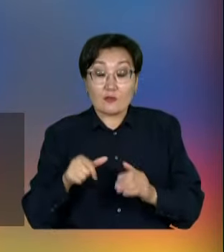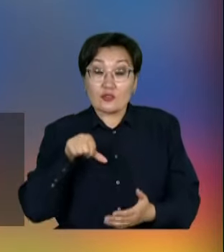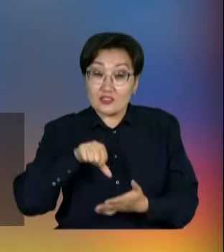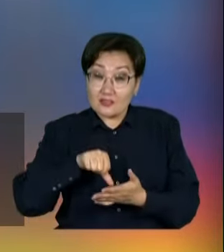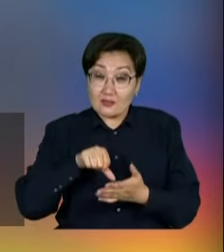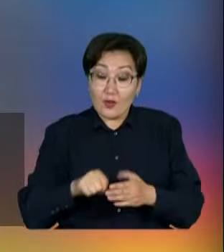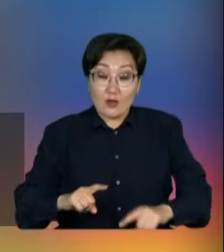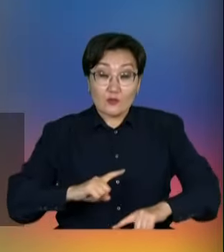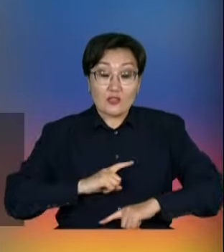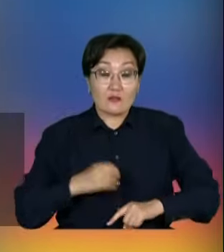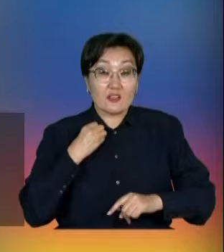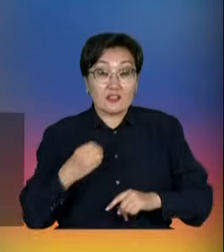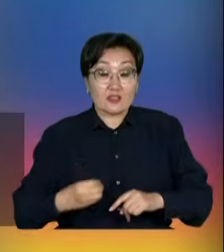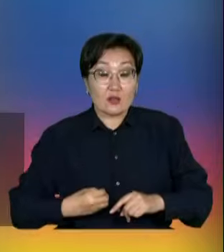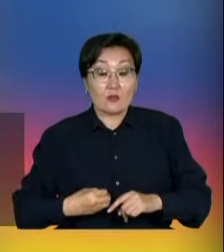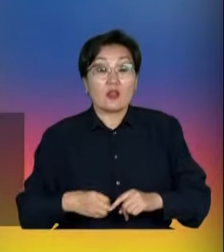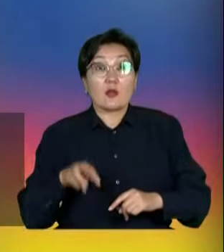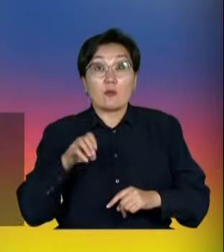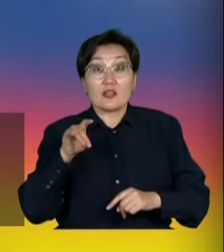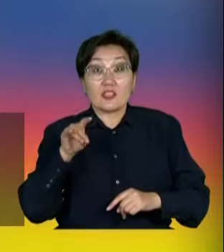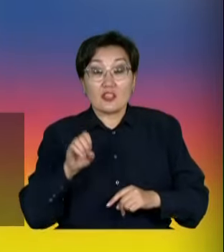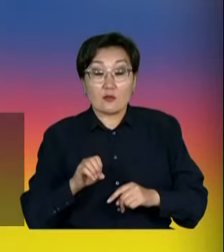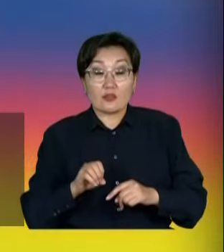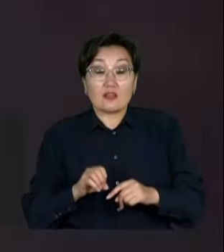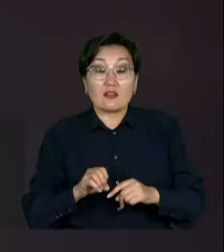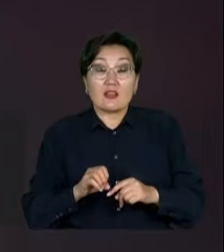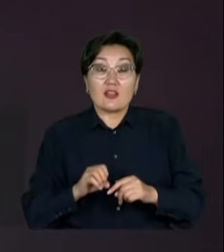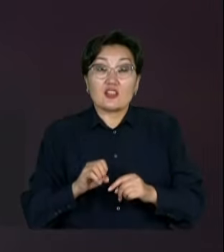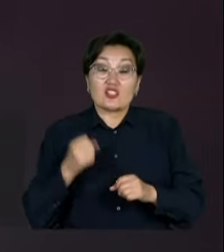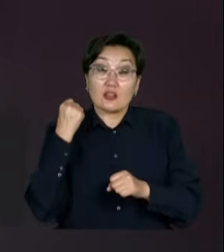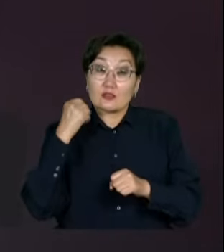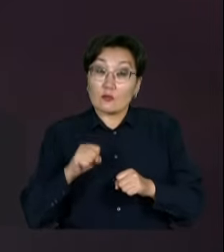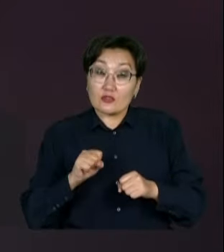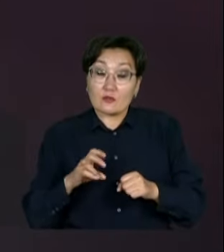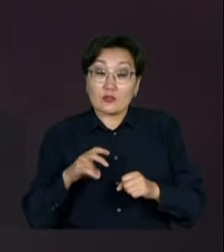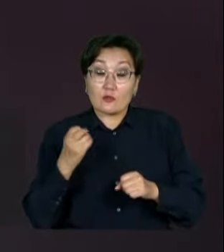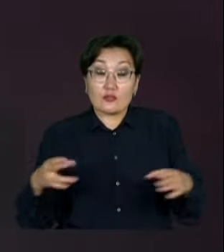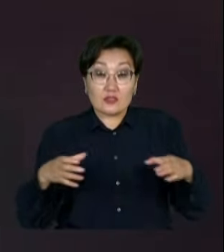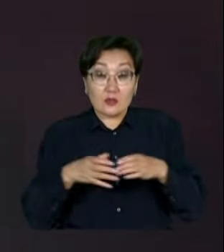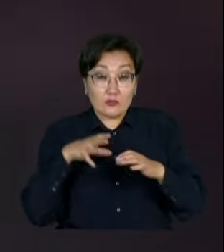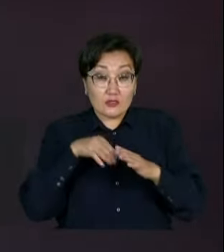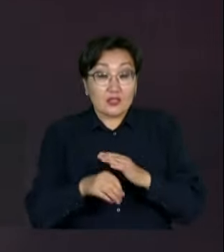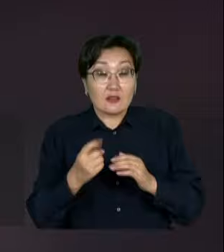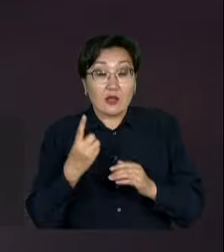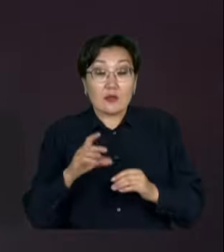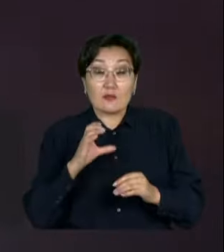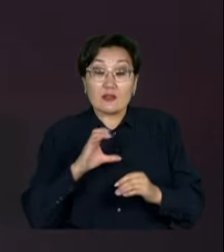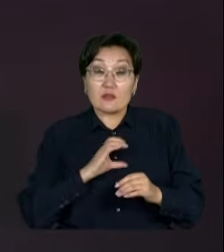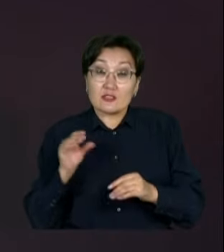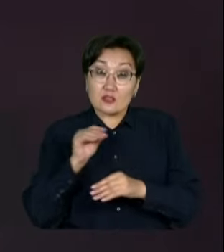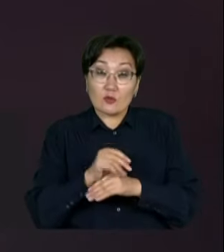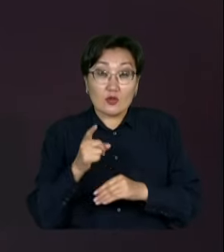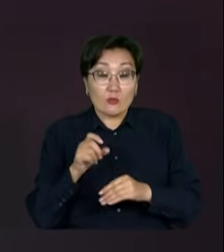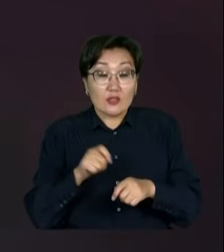түсіп, финалда франциялық Сандрин Мартинені Иппон ұпайымен жеңді. Сондай ұлттық құраманың қоржыны тағы бір медальмен толықты.